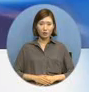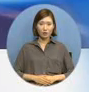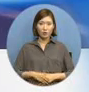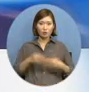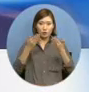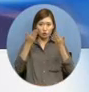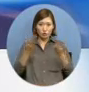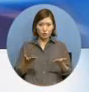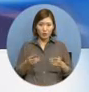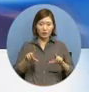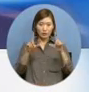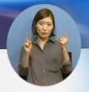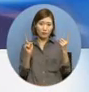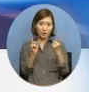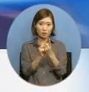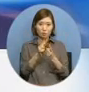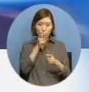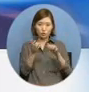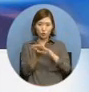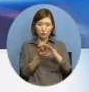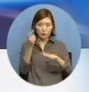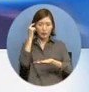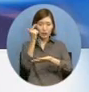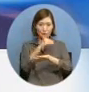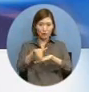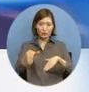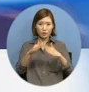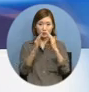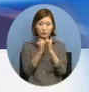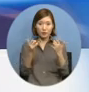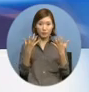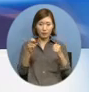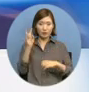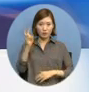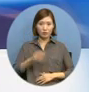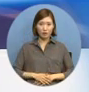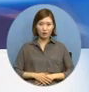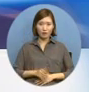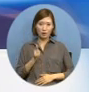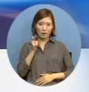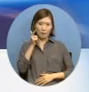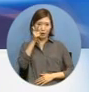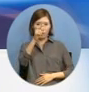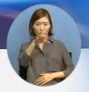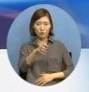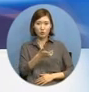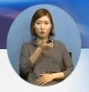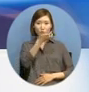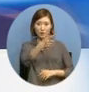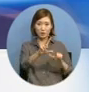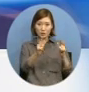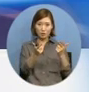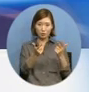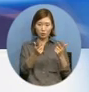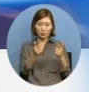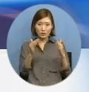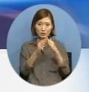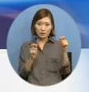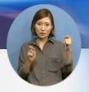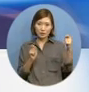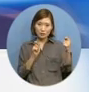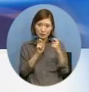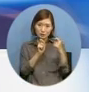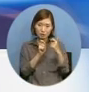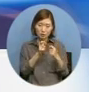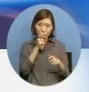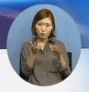본격적인 휴가 시즌을 맞아 물놀이 계획 세우시는 분들 많으실 겁니다. 굳이 멀리 가지 않더라도 집 근처에 물놀이장이 생기면